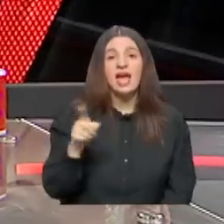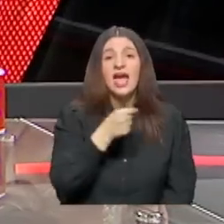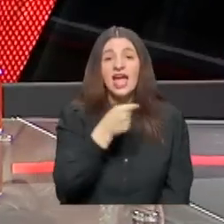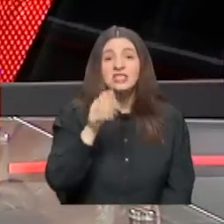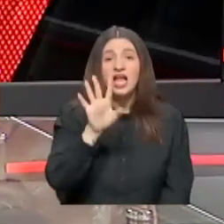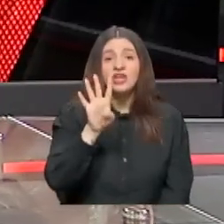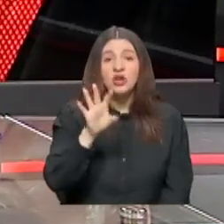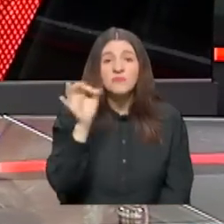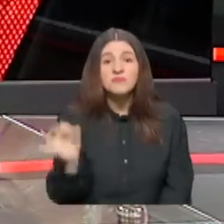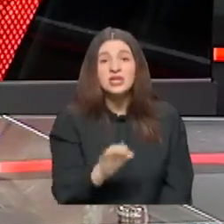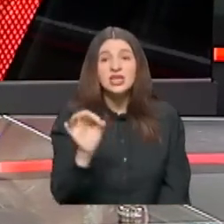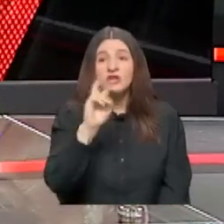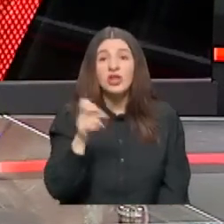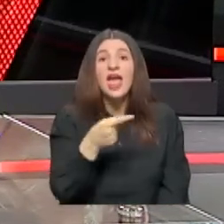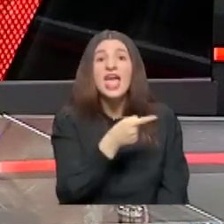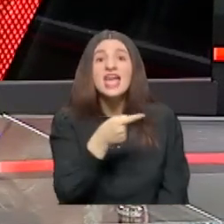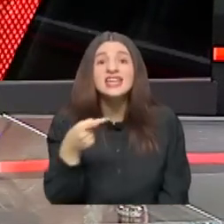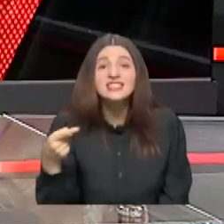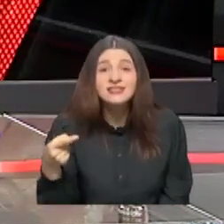Eksi 54 milyar dolar. Eksi.